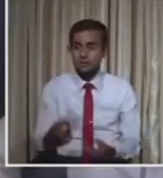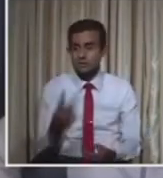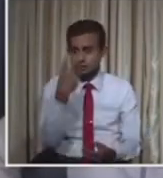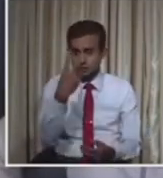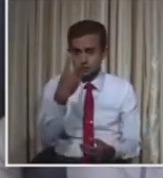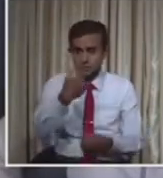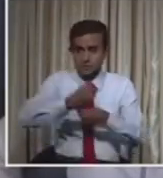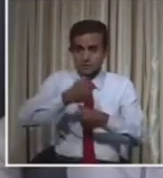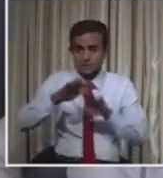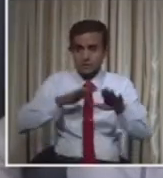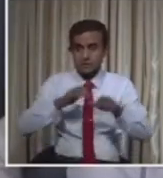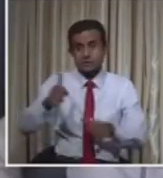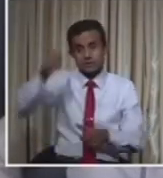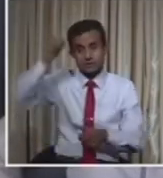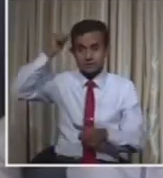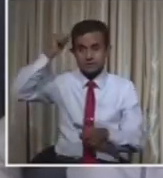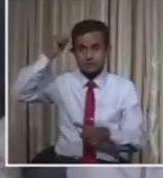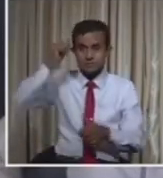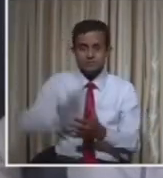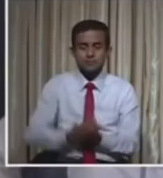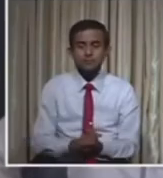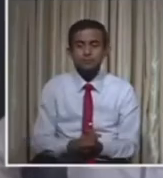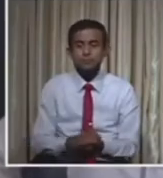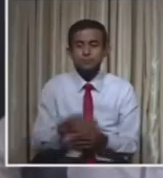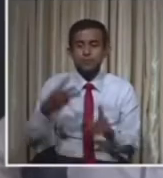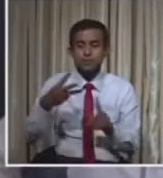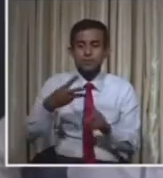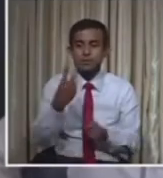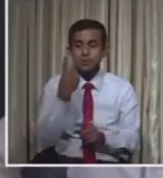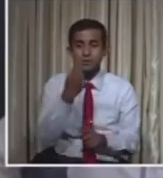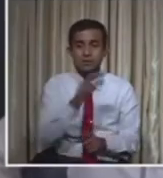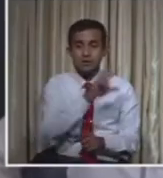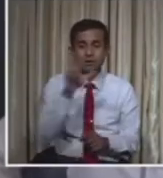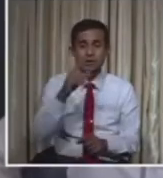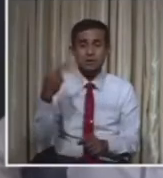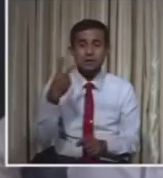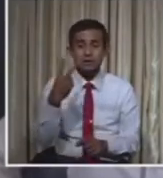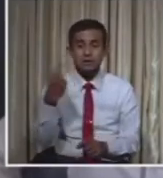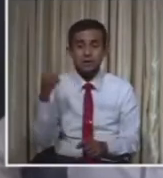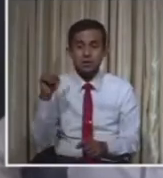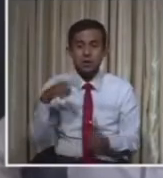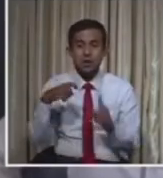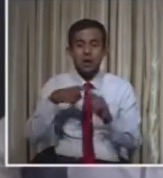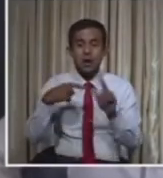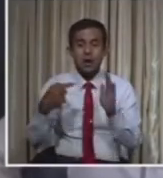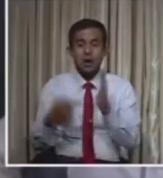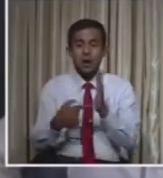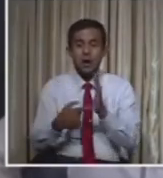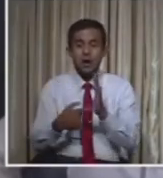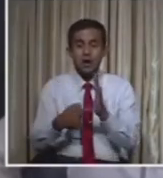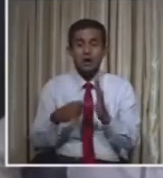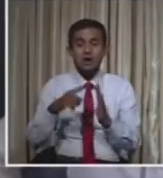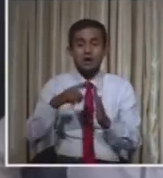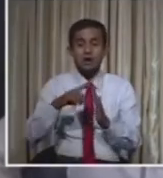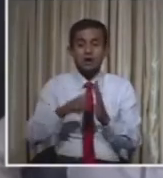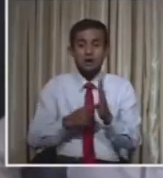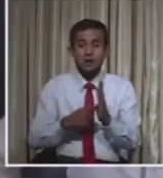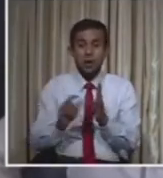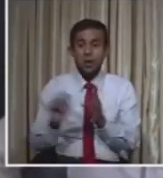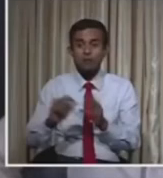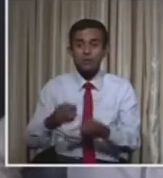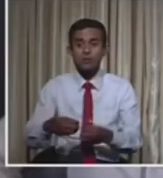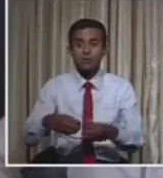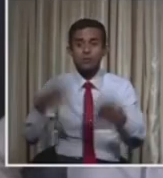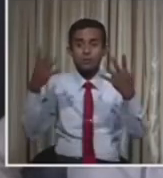යහපාලන ආණ්ඩුව කාලේ. ඊළඟ 3/2018 2/12 කාතංකුඩියේ පිහිටි ජාතික පෙරමුණේ කාර්යාලේ බෝම්බයක්